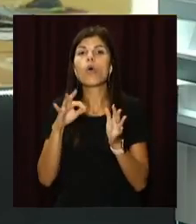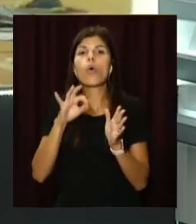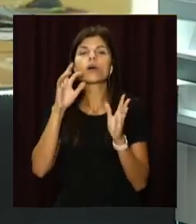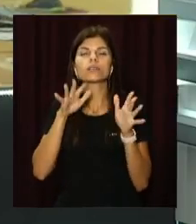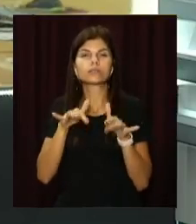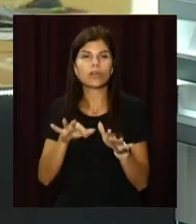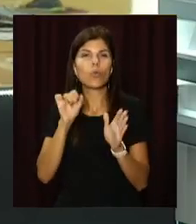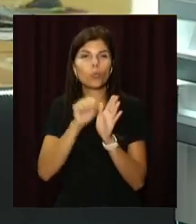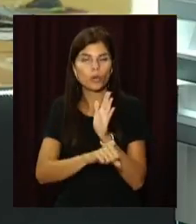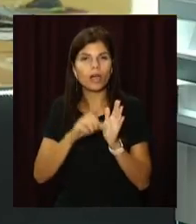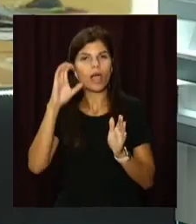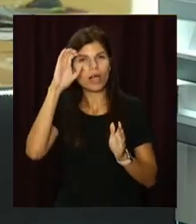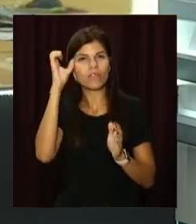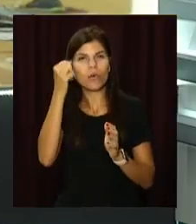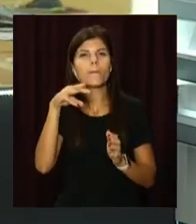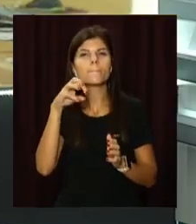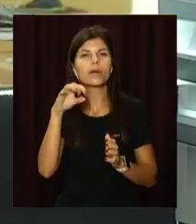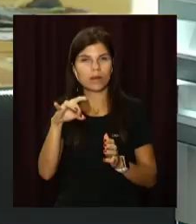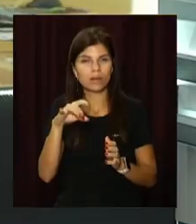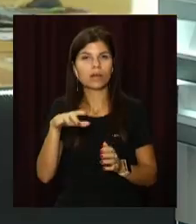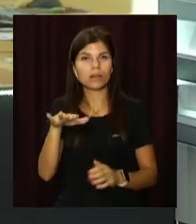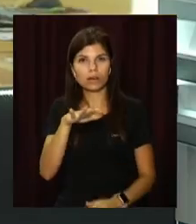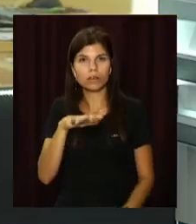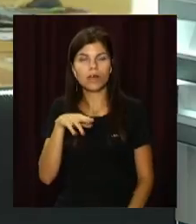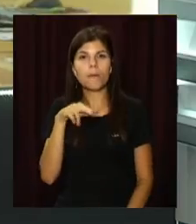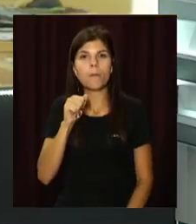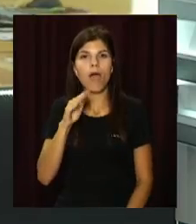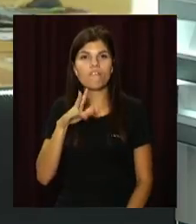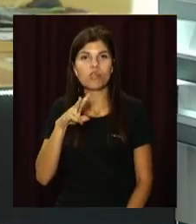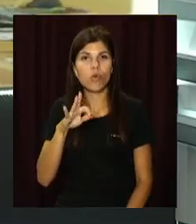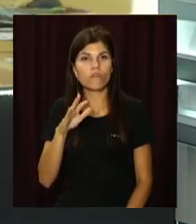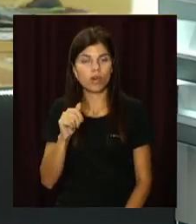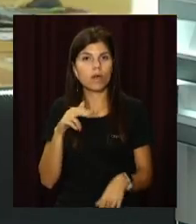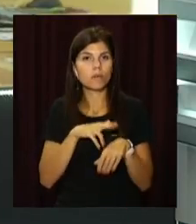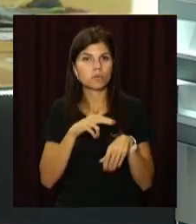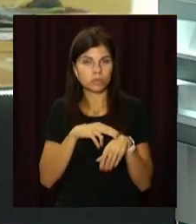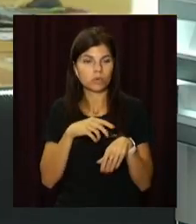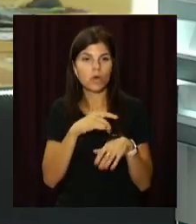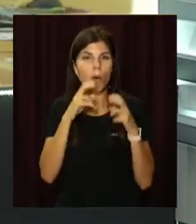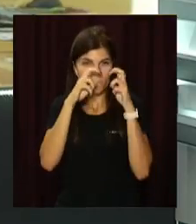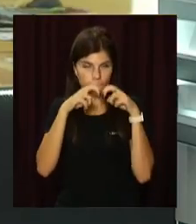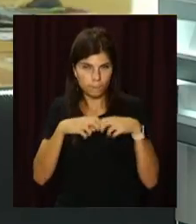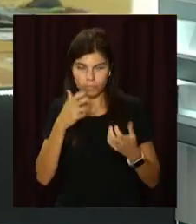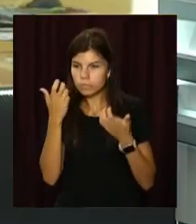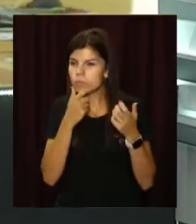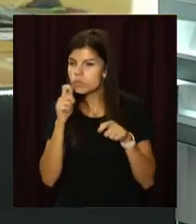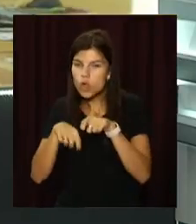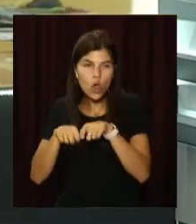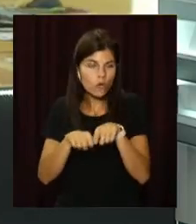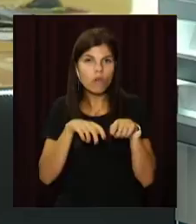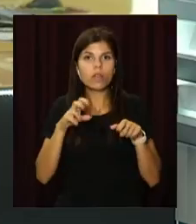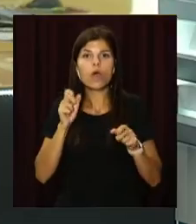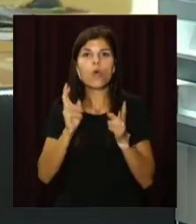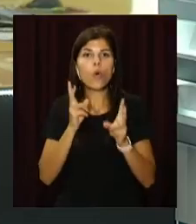голови Кривого Рогу у домівці Костянтина Павлова. Правоохоронці при проведенні слідчих дій знайшли на кухонному столі написані